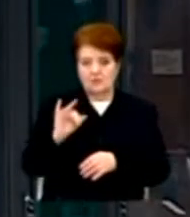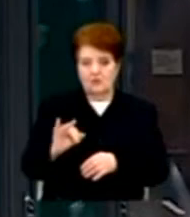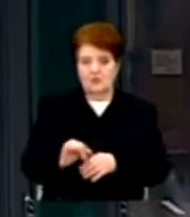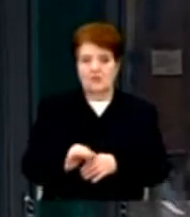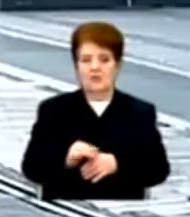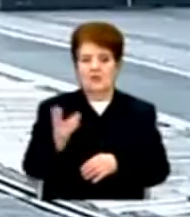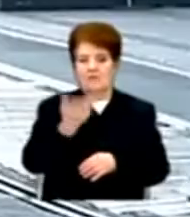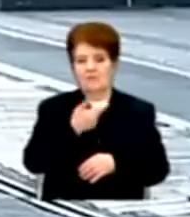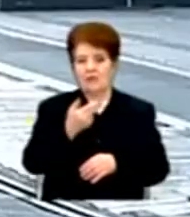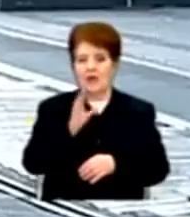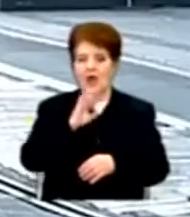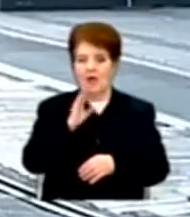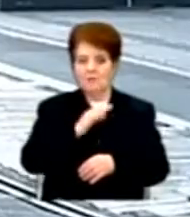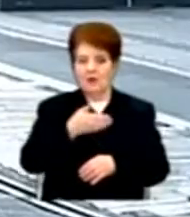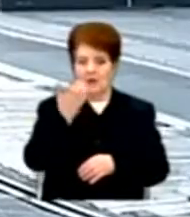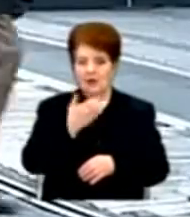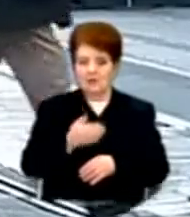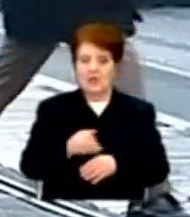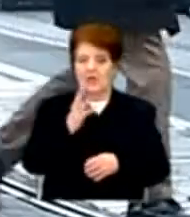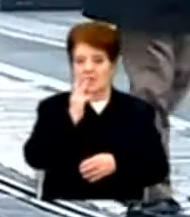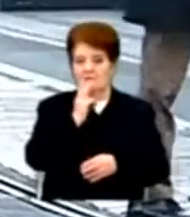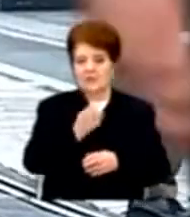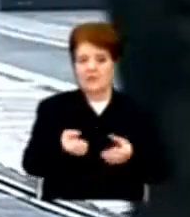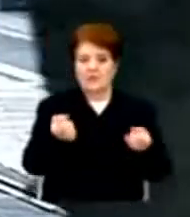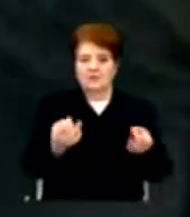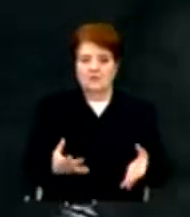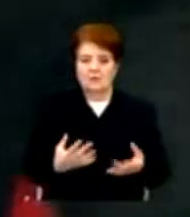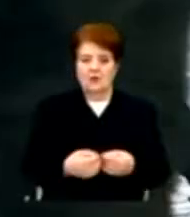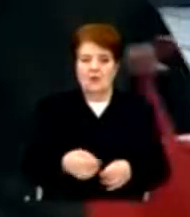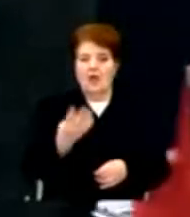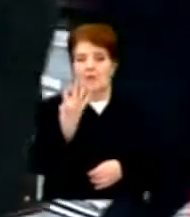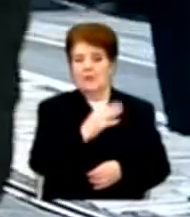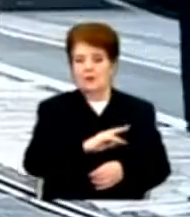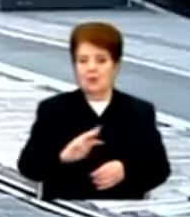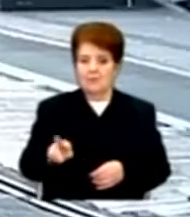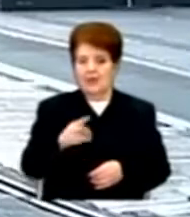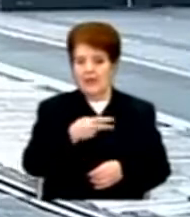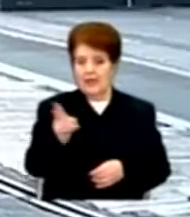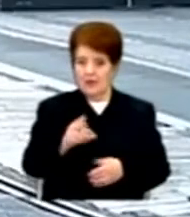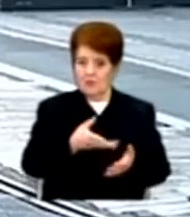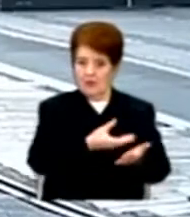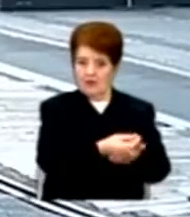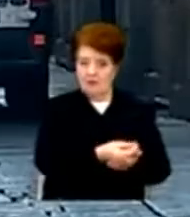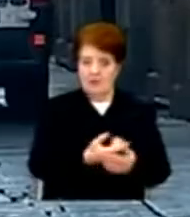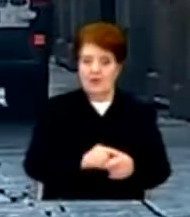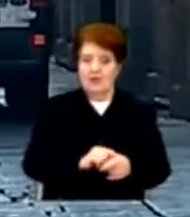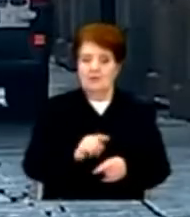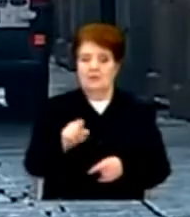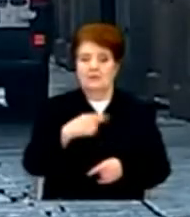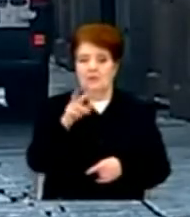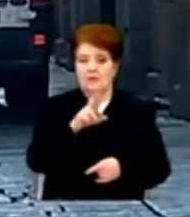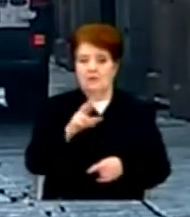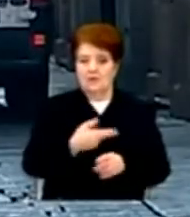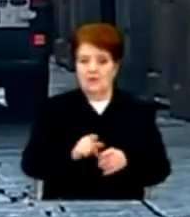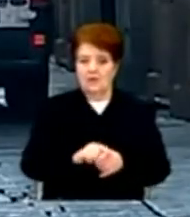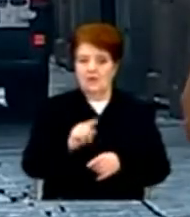salariul a fost mai mult simbolic. Pentru asta, păgubiții i-au achitat femeii 4.000 de euro. Pe lângă cei 8 ani de pușcărie primiți, ea nu are voie